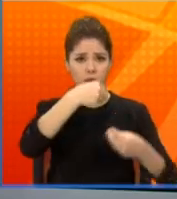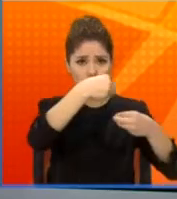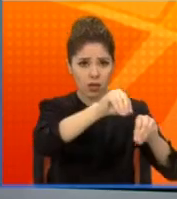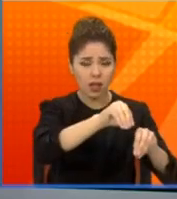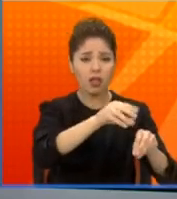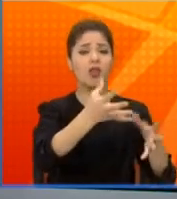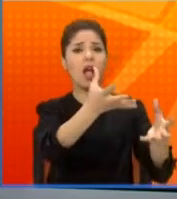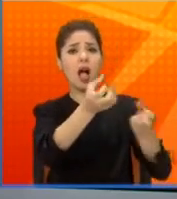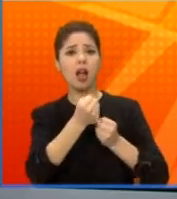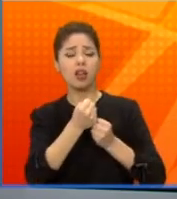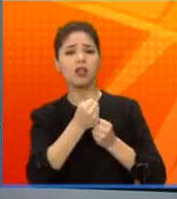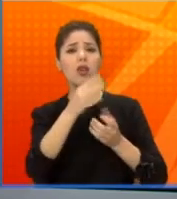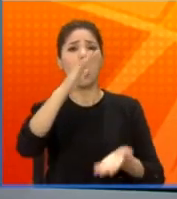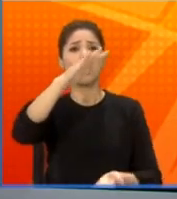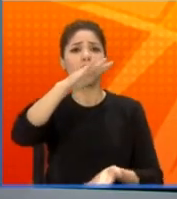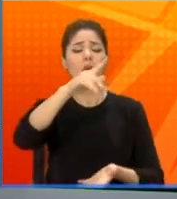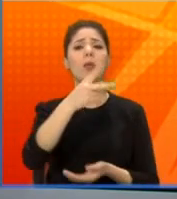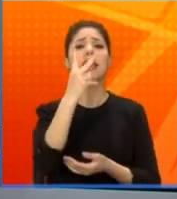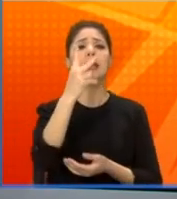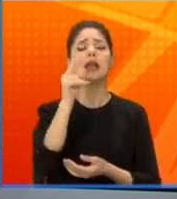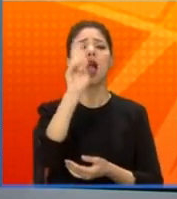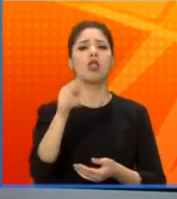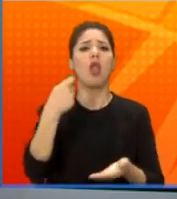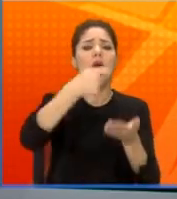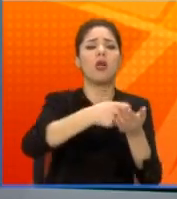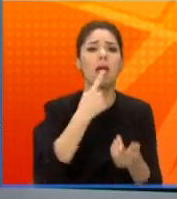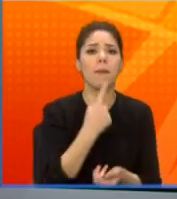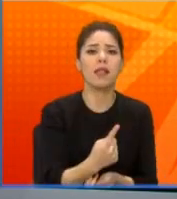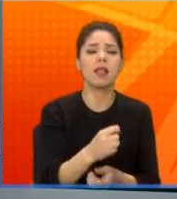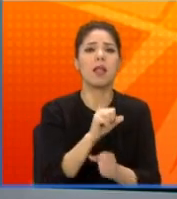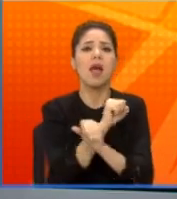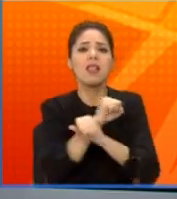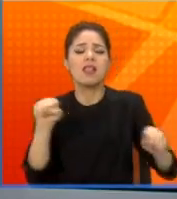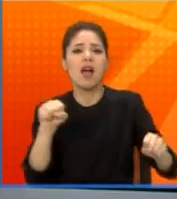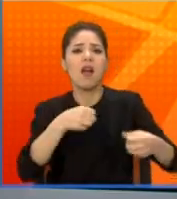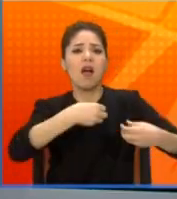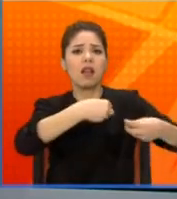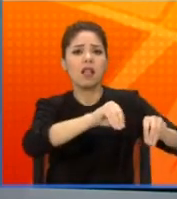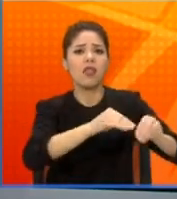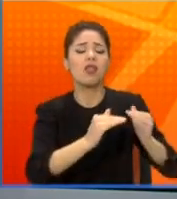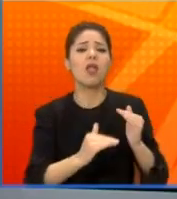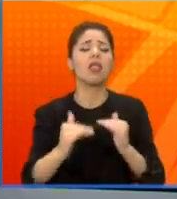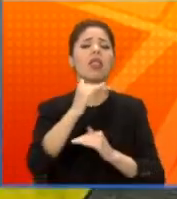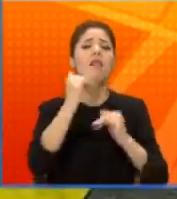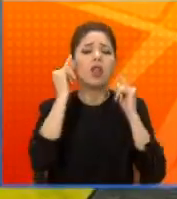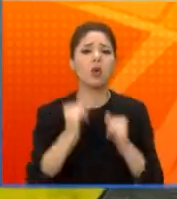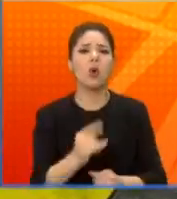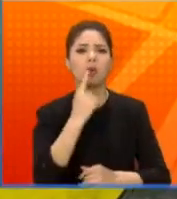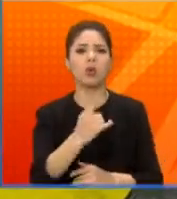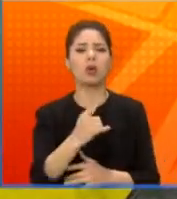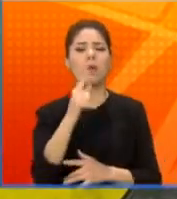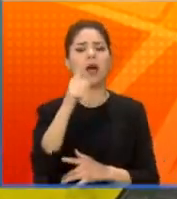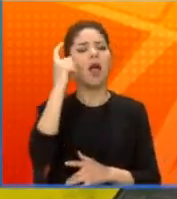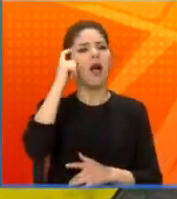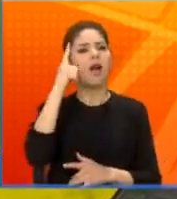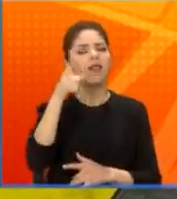alıcıya varil başına cebinden $2 ödemesi demek. Yani zararına satıştan çok daha kötüsü. Kabaca